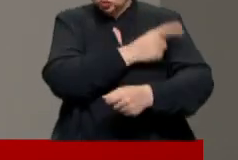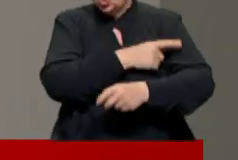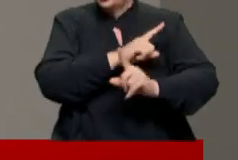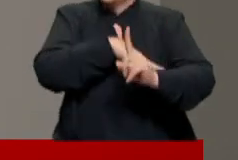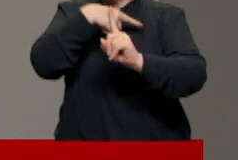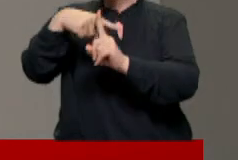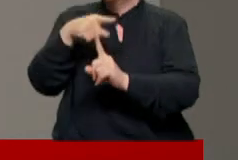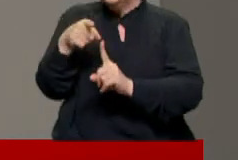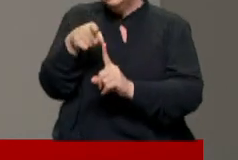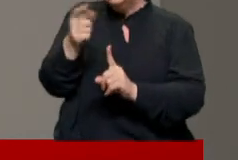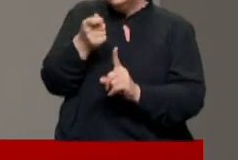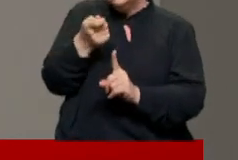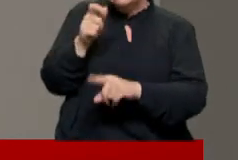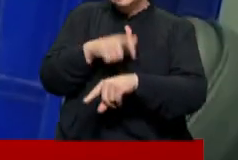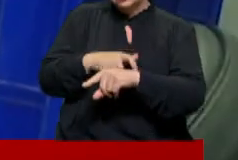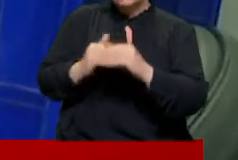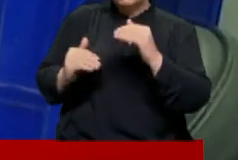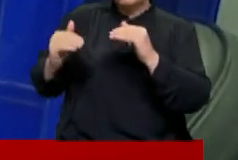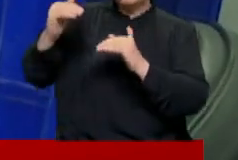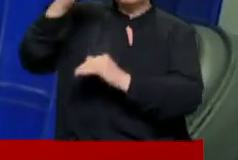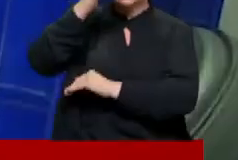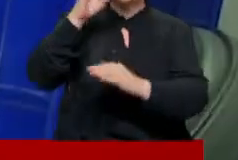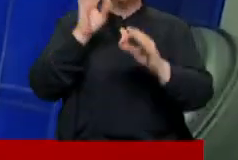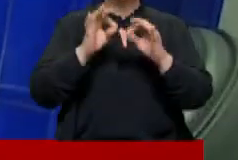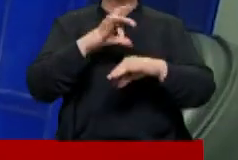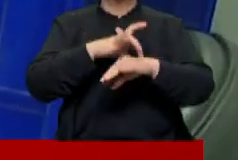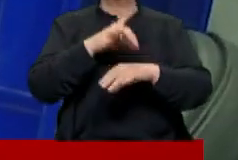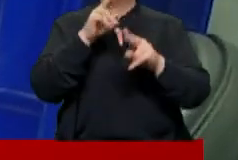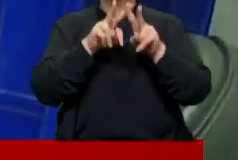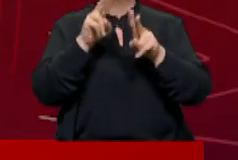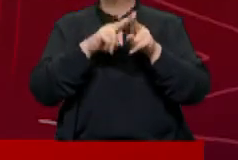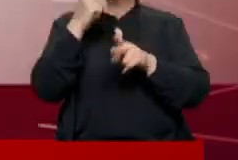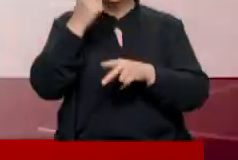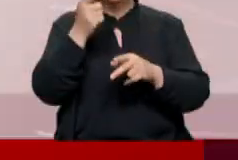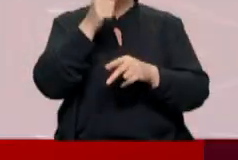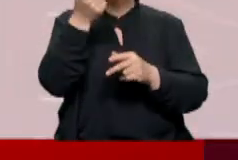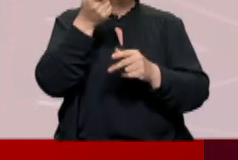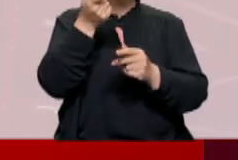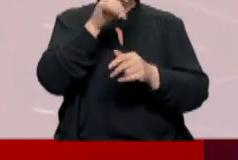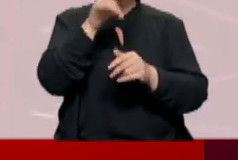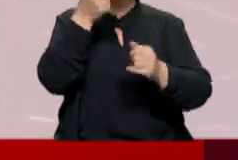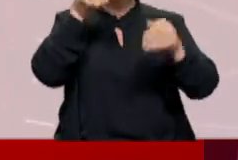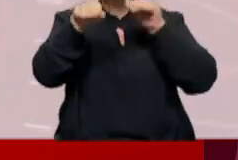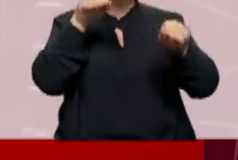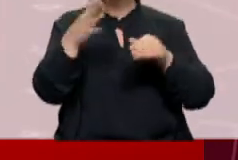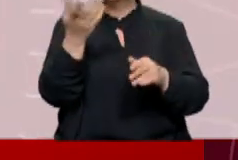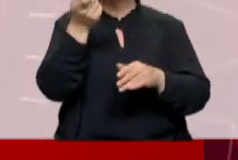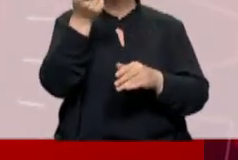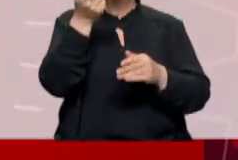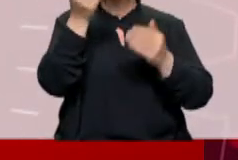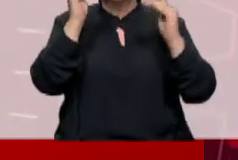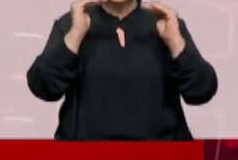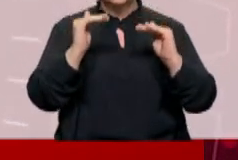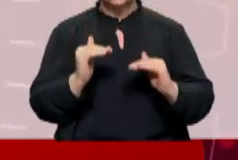taraftan artan çalışma saatleri. Ekonomist Doktor Murat Kubilay'a göre az da olsa istihdamdaki artışın sebebi ücretlerin